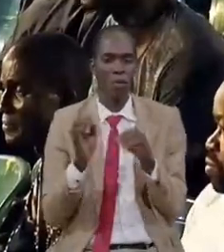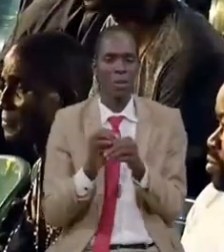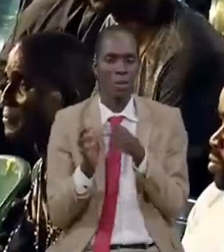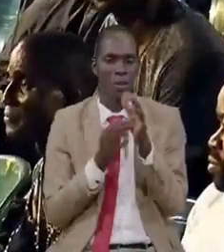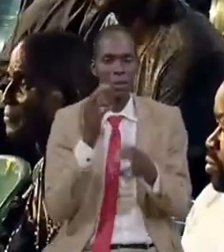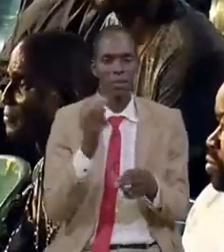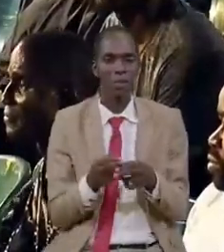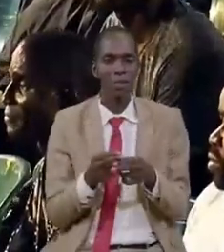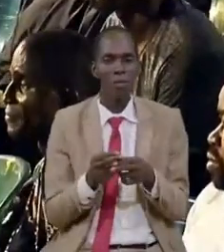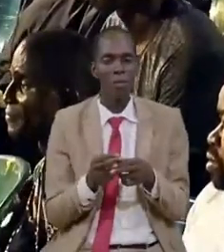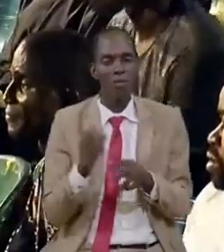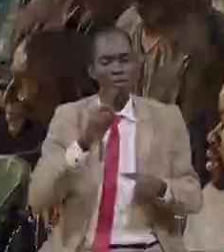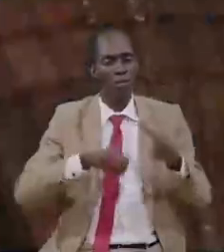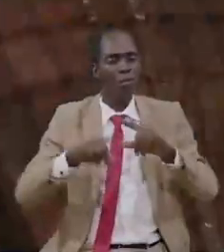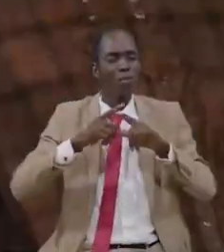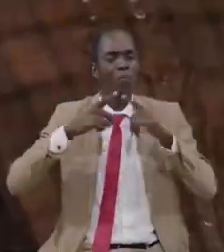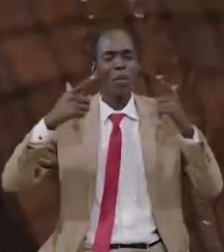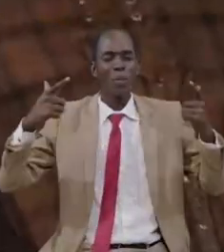Si tu dis un bon amen,